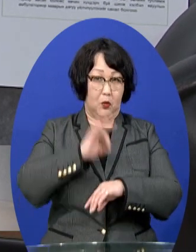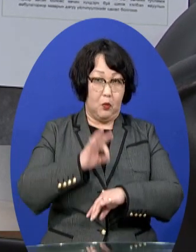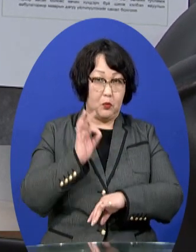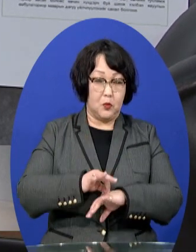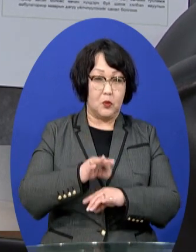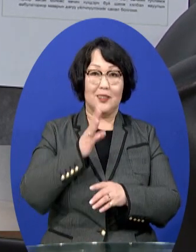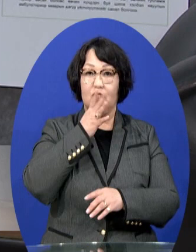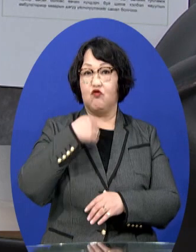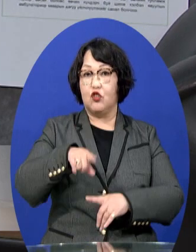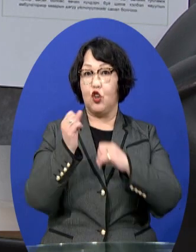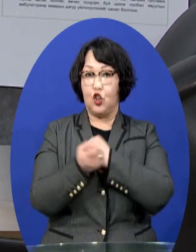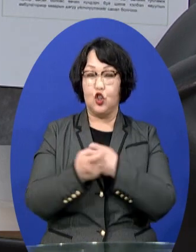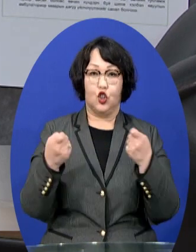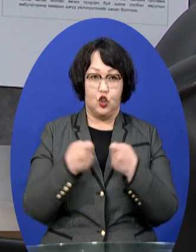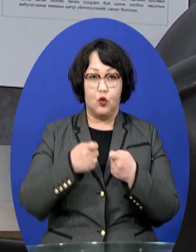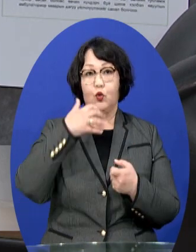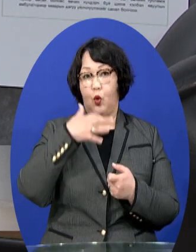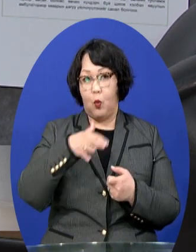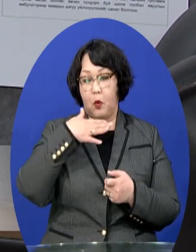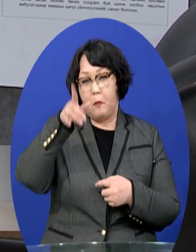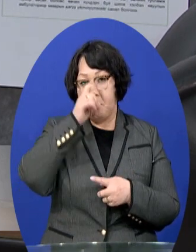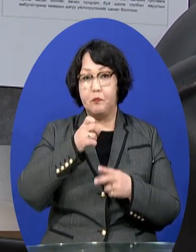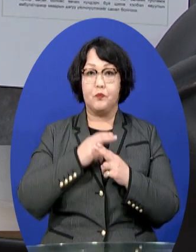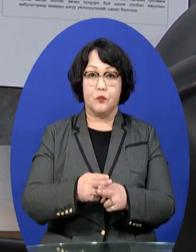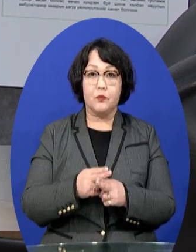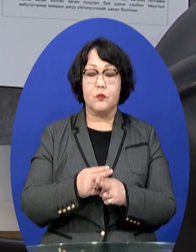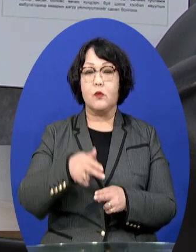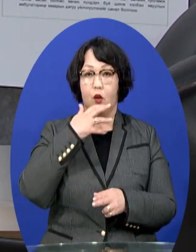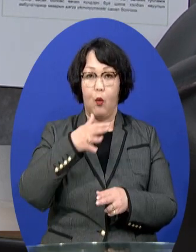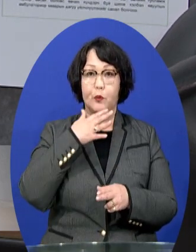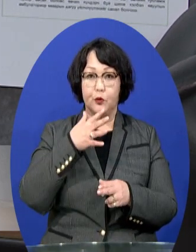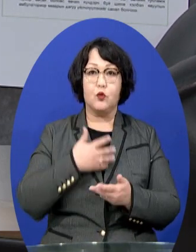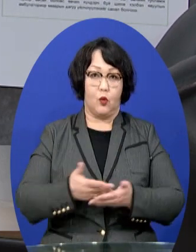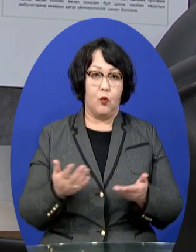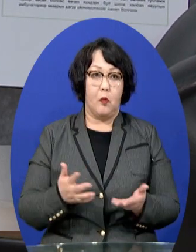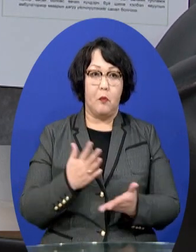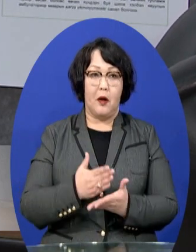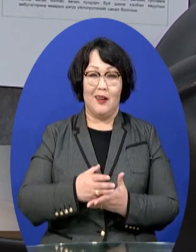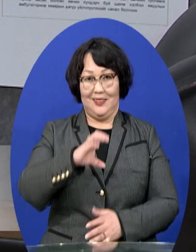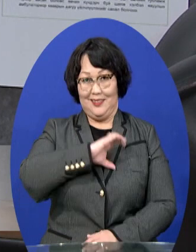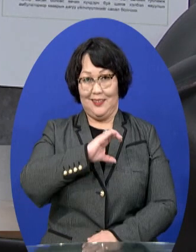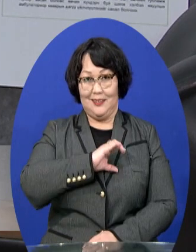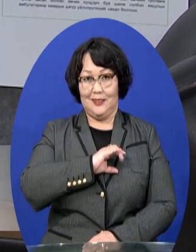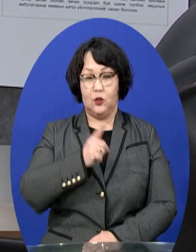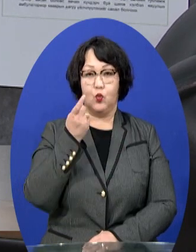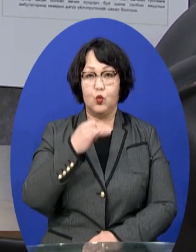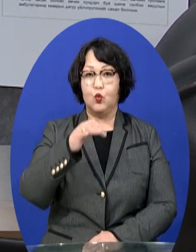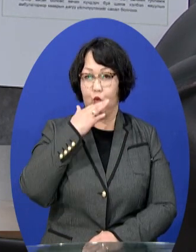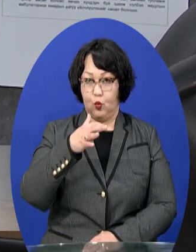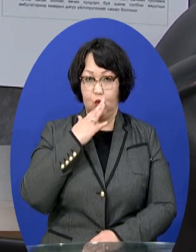насны онцлогт нь давхарч бид нар зөвлөгөө, эмчилгээ, шинж тэмдэг эмчилгээ зөвлөгөөнүүдийг өгдөг байгаа. За бас сэтгэл зүйн зөвлөгөө өгдөг. Манайдар